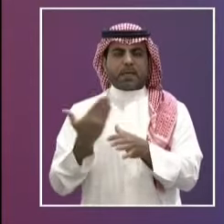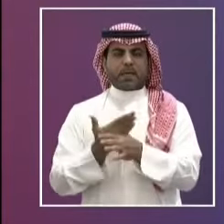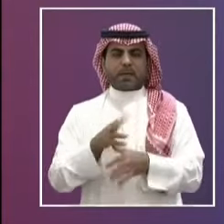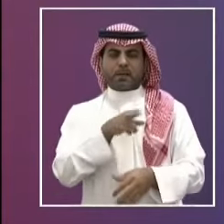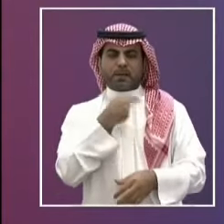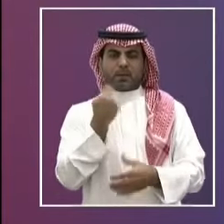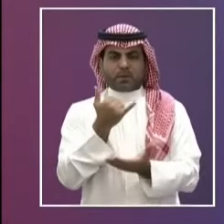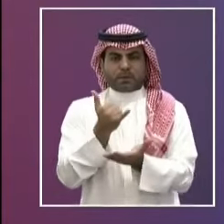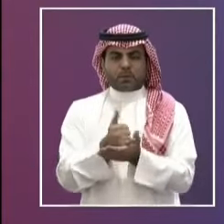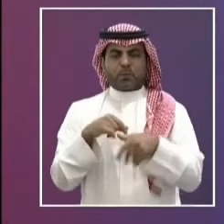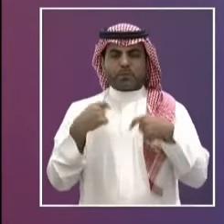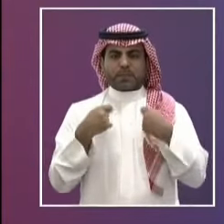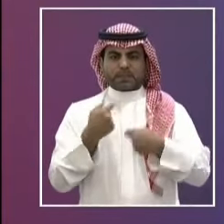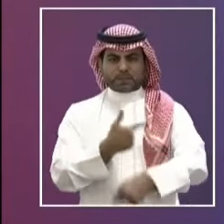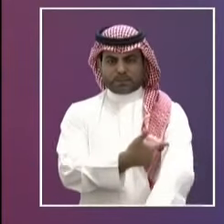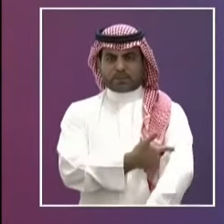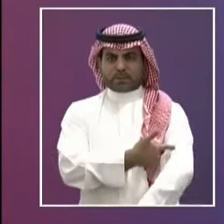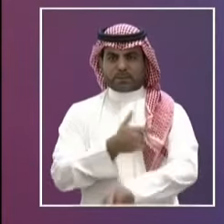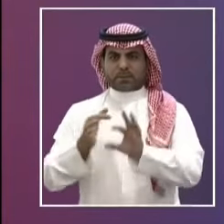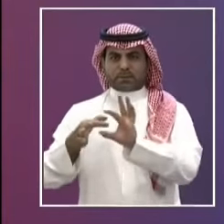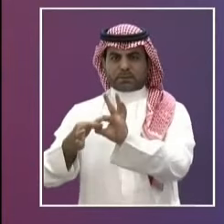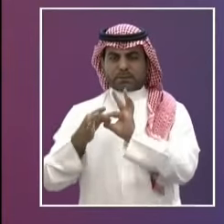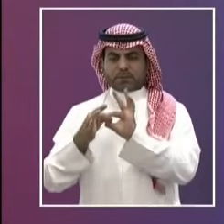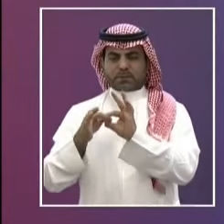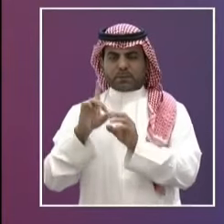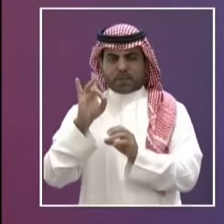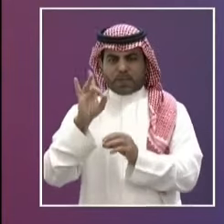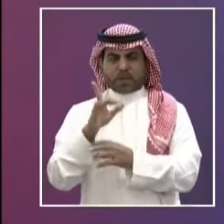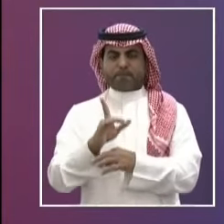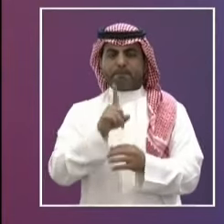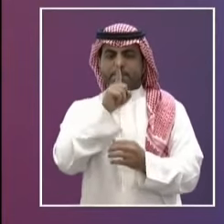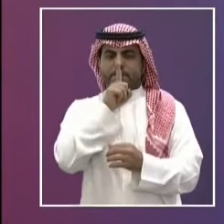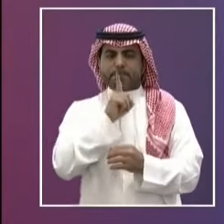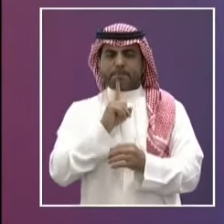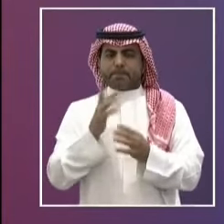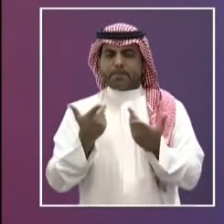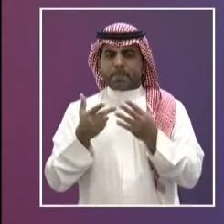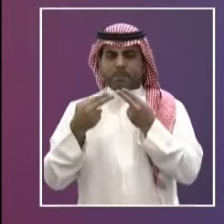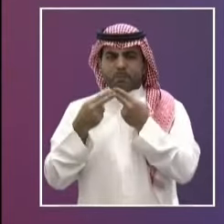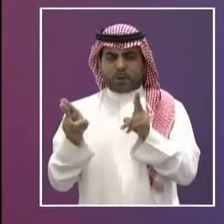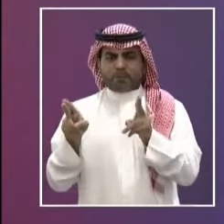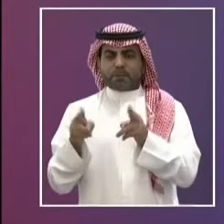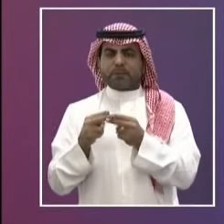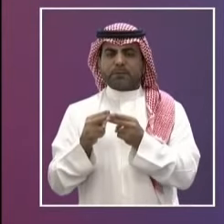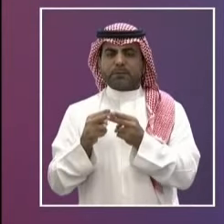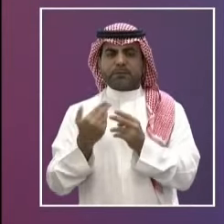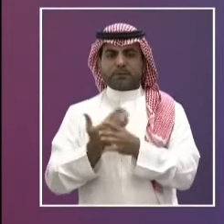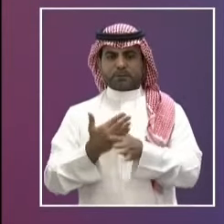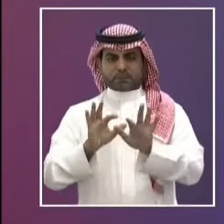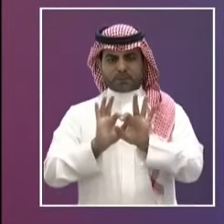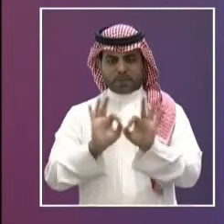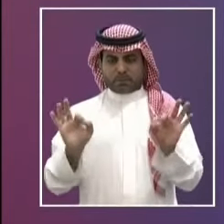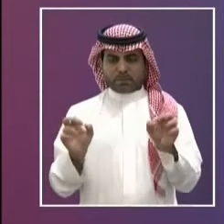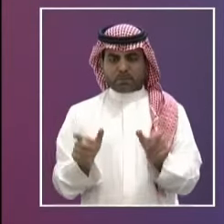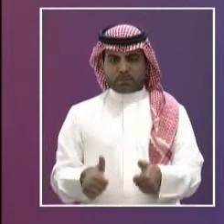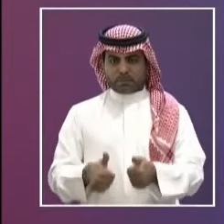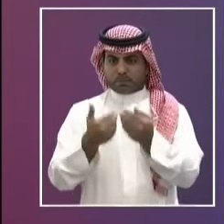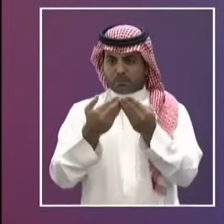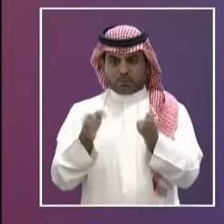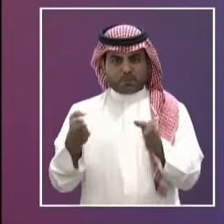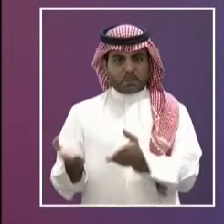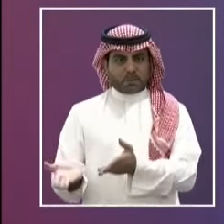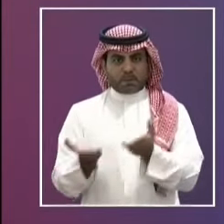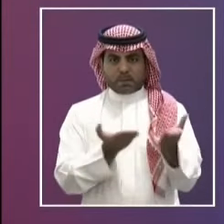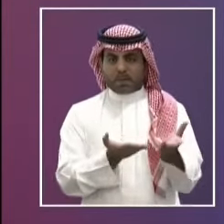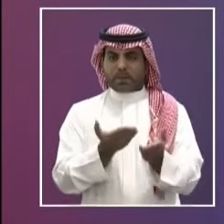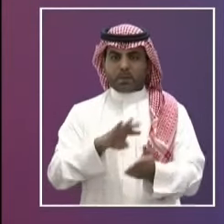الجهات المعنية في وزارة الصحة، وبإذن الله تعالى متى ما أصبح الوضع يعني ممكن أنه